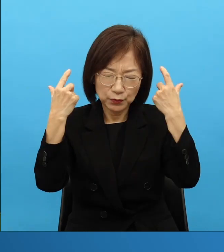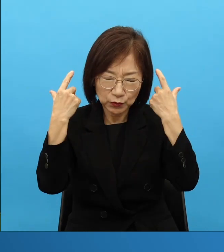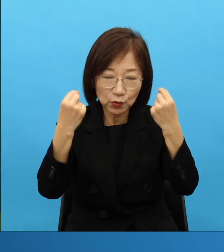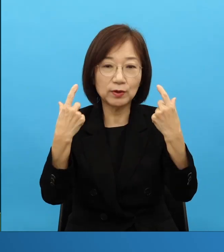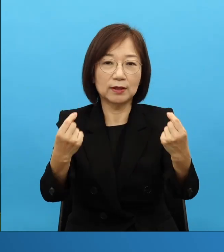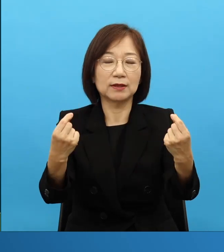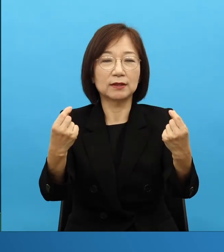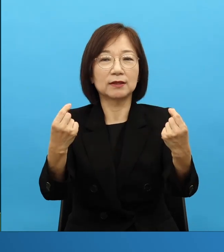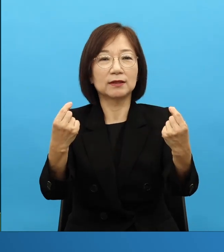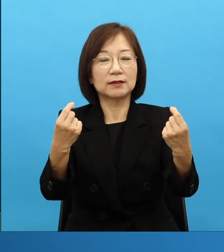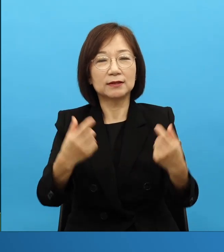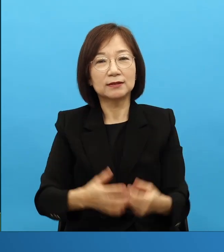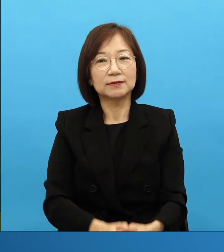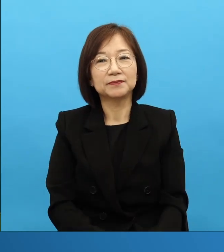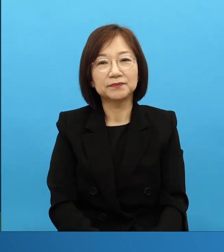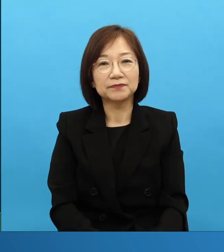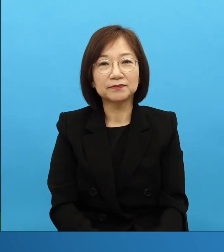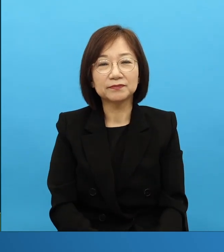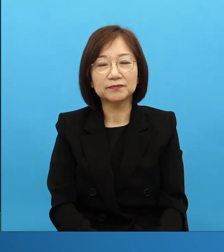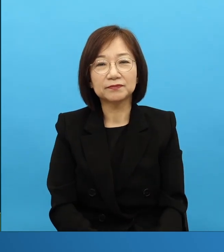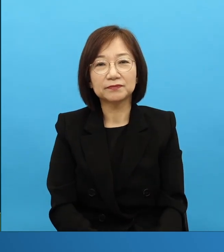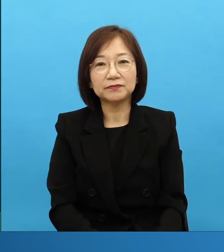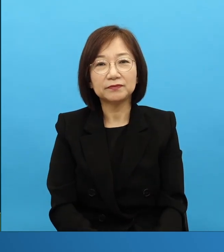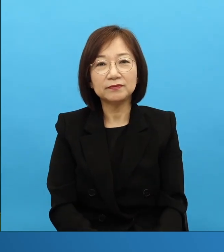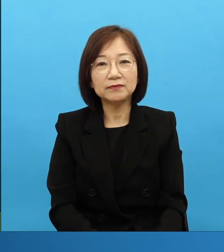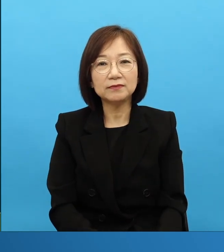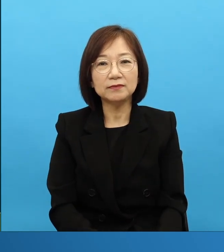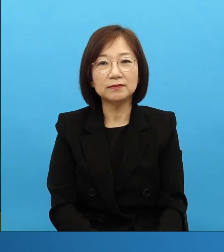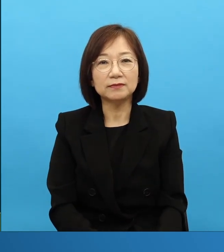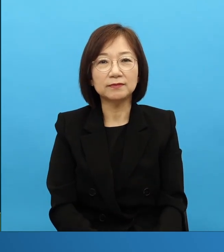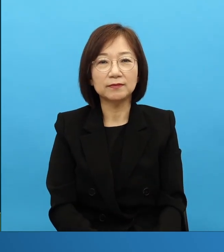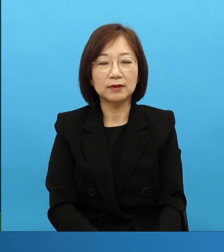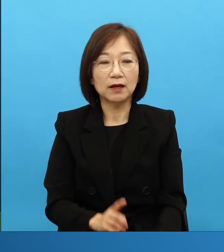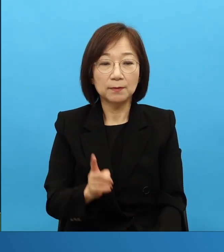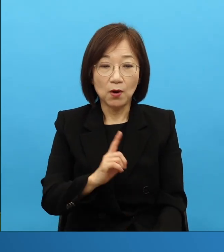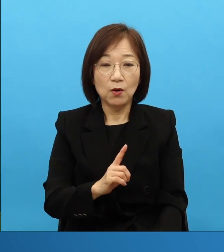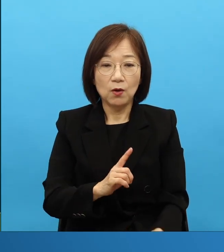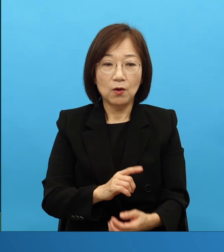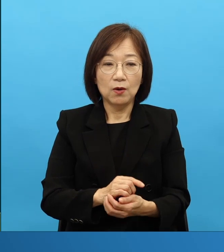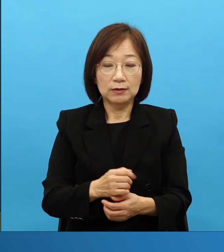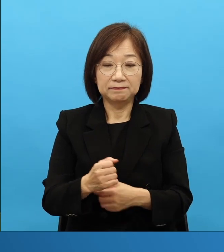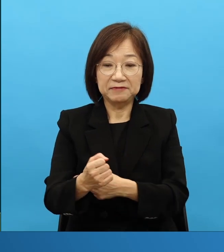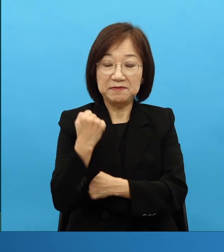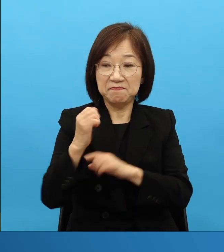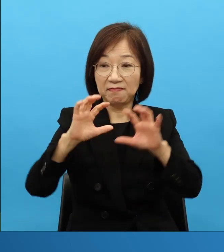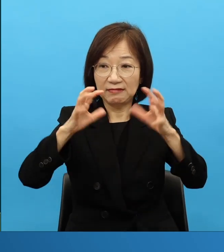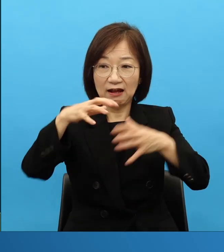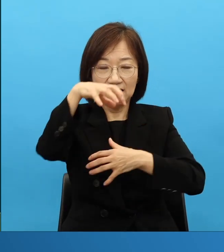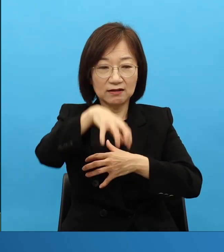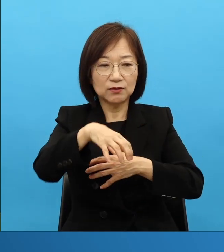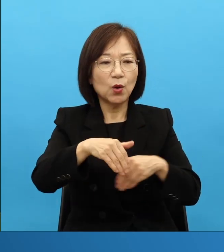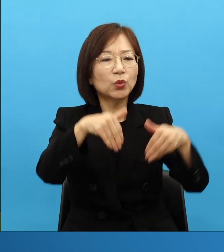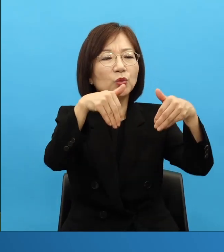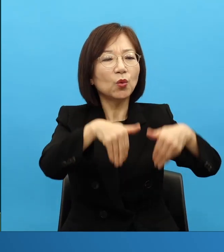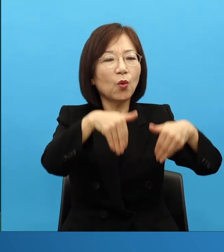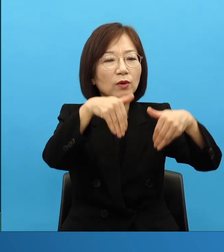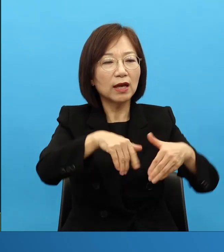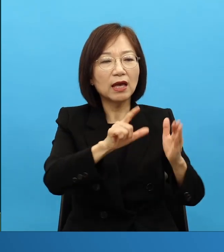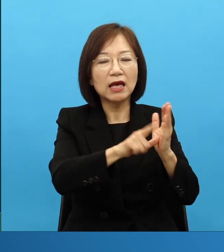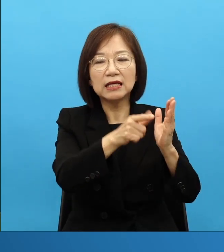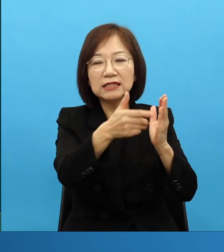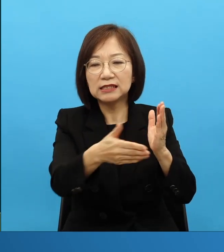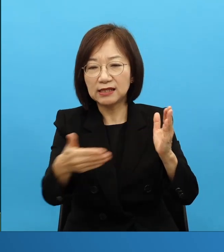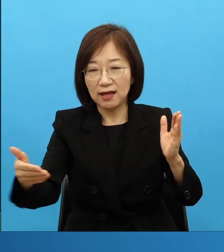made people bow and kneel. 쉽게 말하면 노예 시대를 만드는 거예요. They created the age of slavery. 말이 됩니까? Does that make